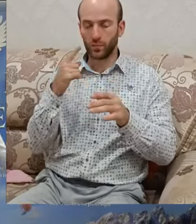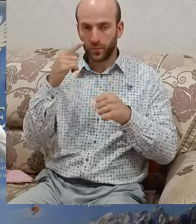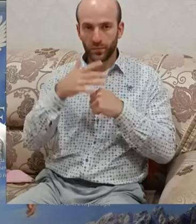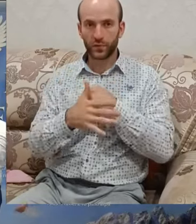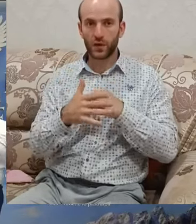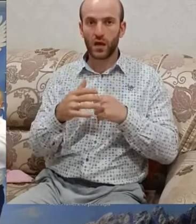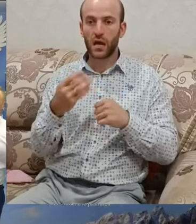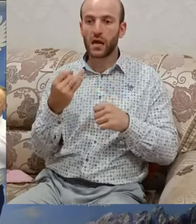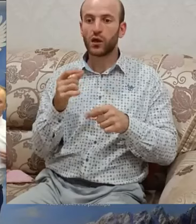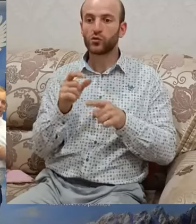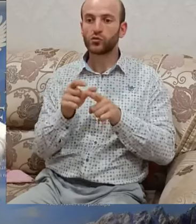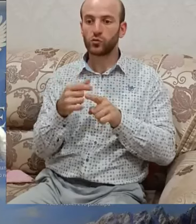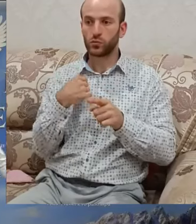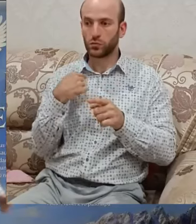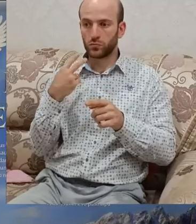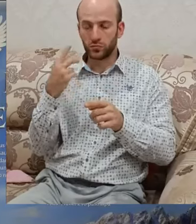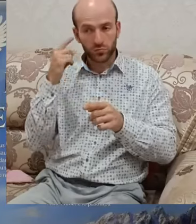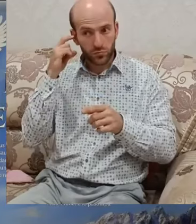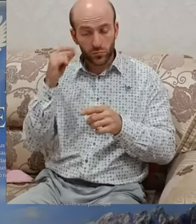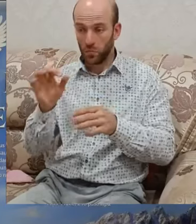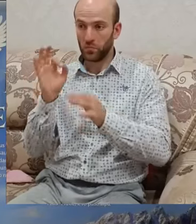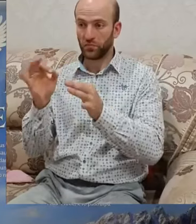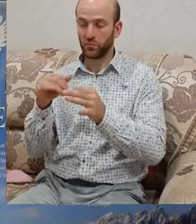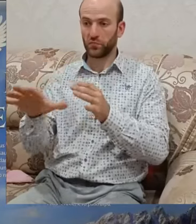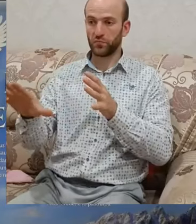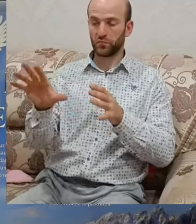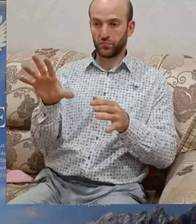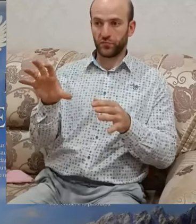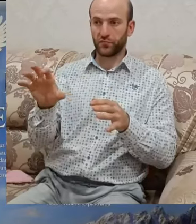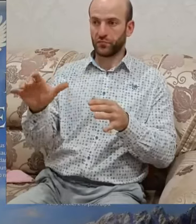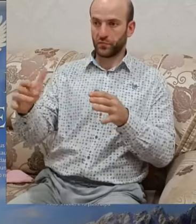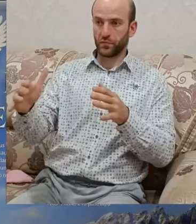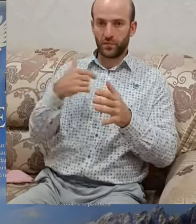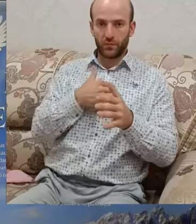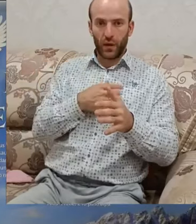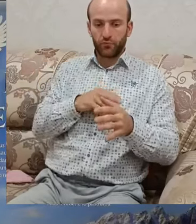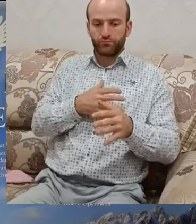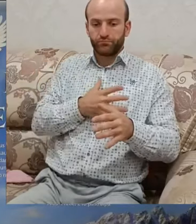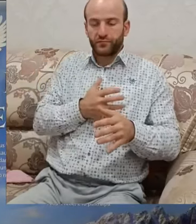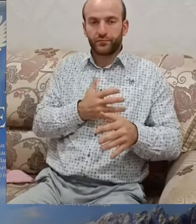тейсикле. И строка на строку. Ир естай приема. Правило на правило, и он это принимает.